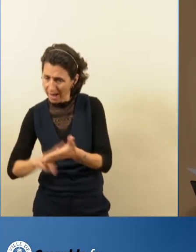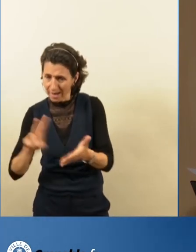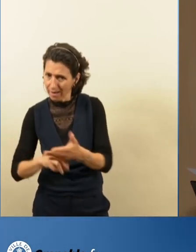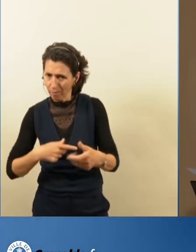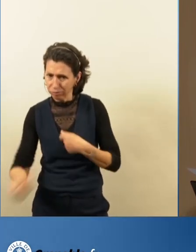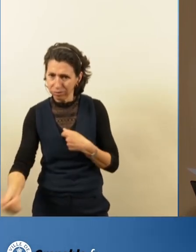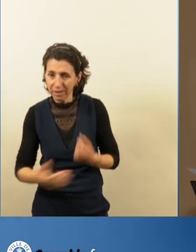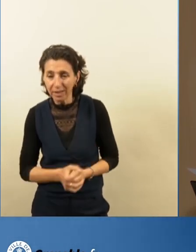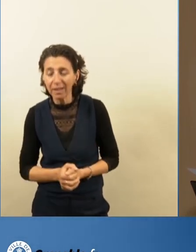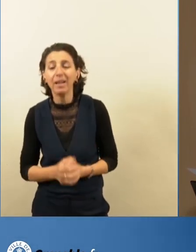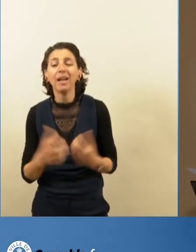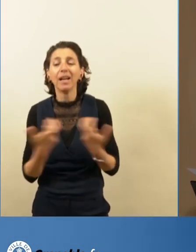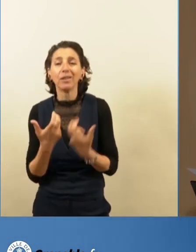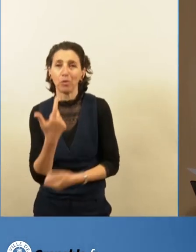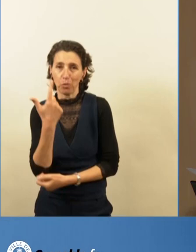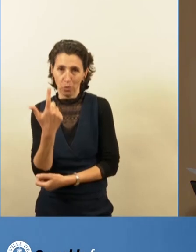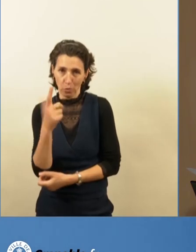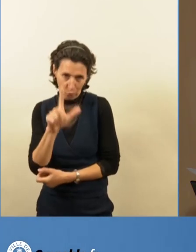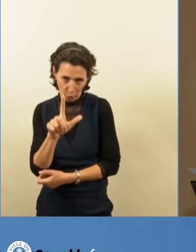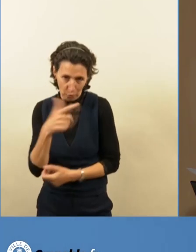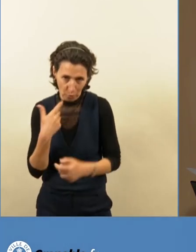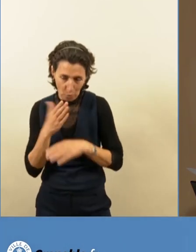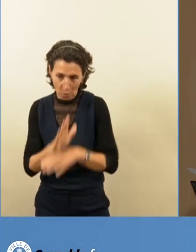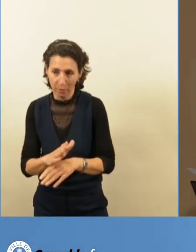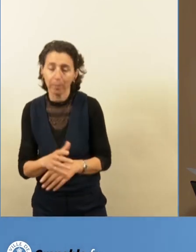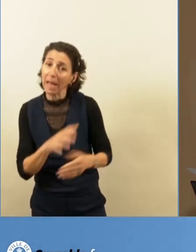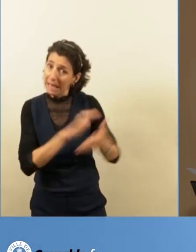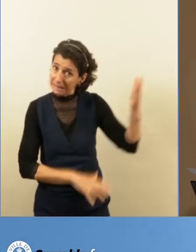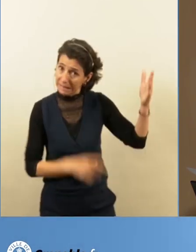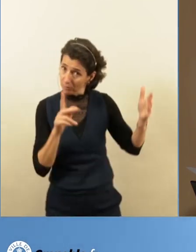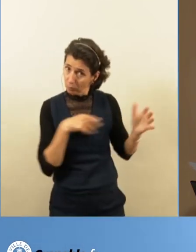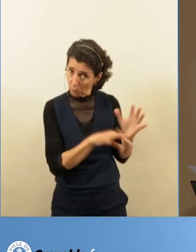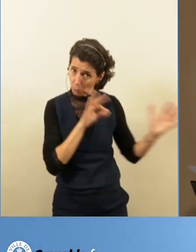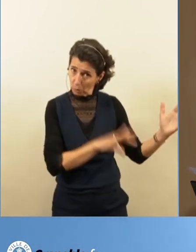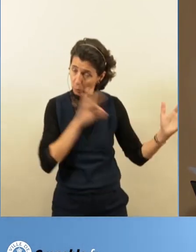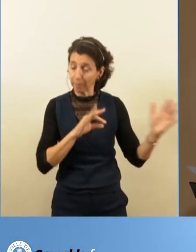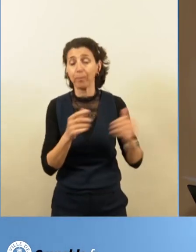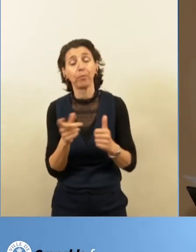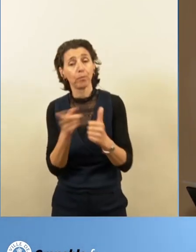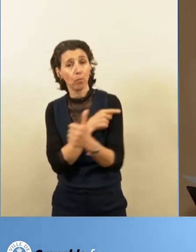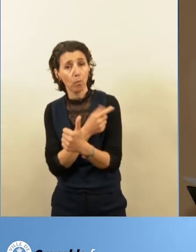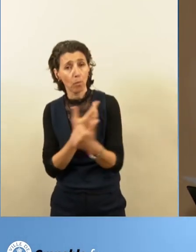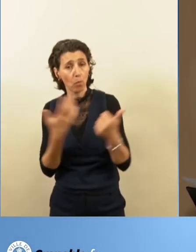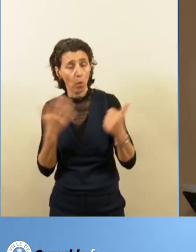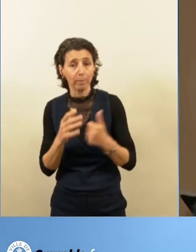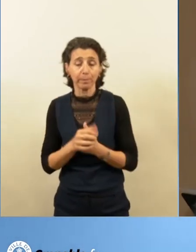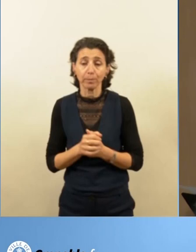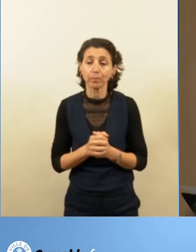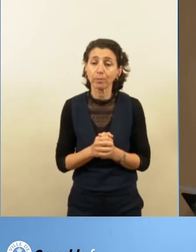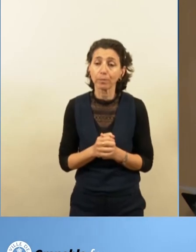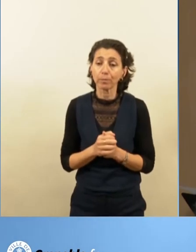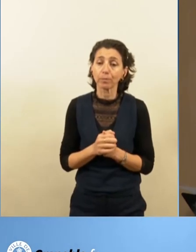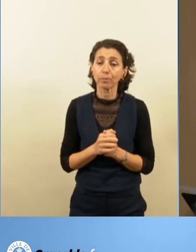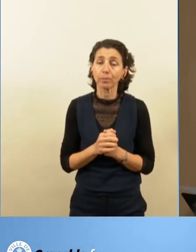deux exemples ils sont évidents pris dans votre liste la première concerne tout d'abord l'objectif